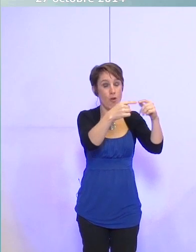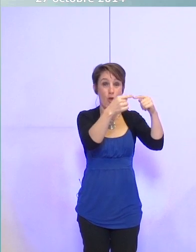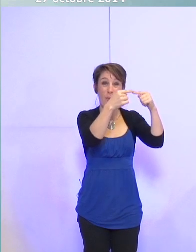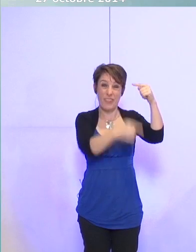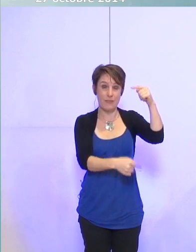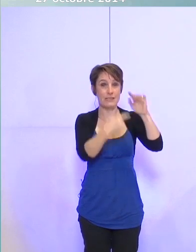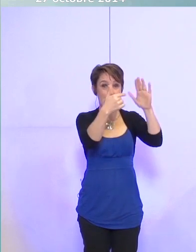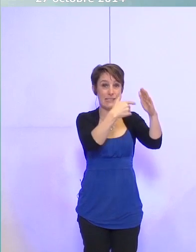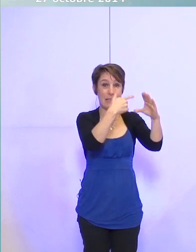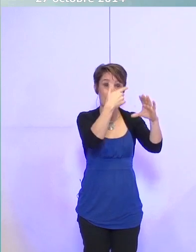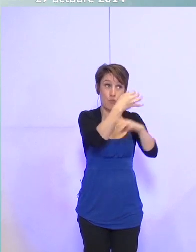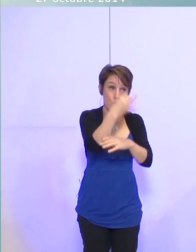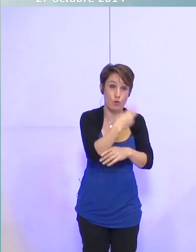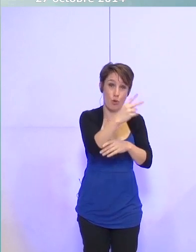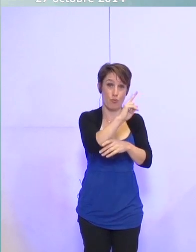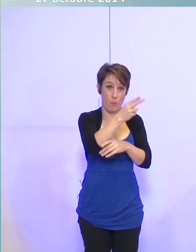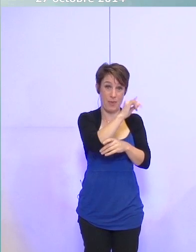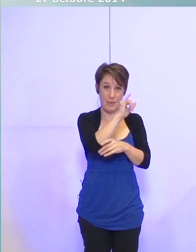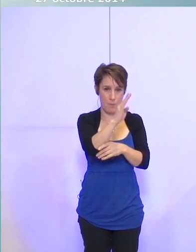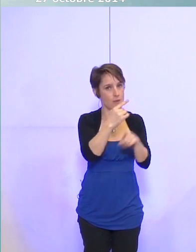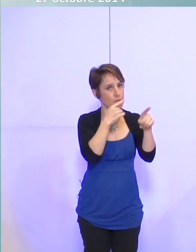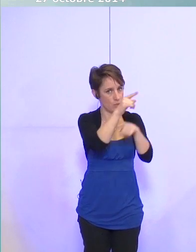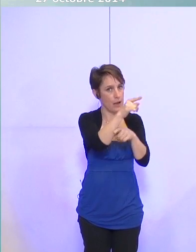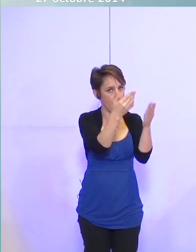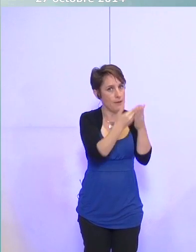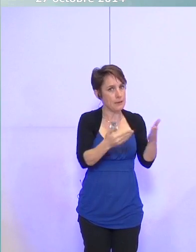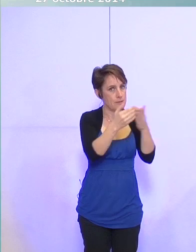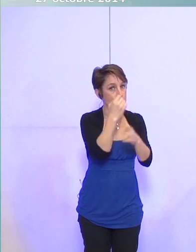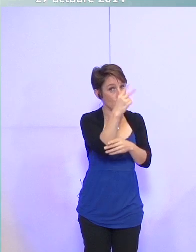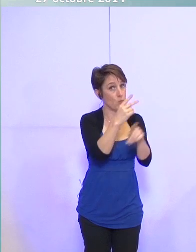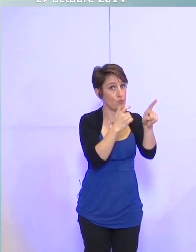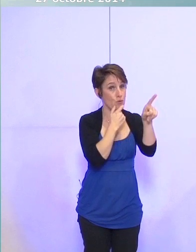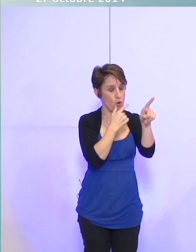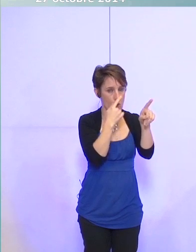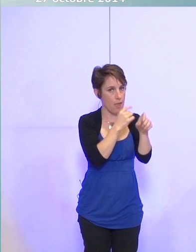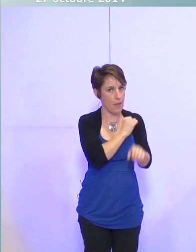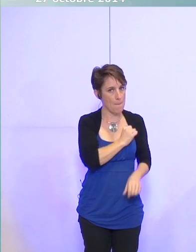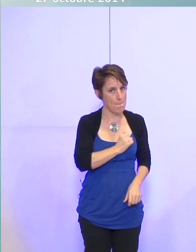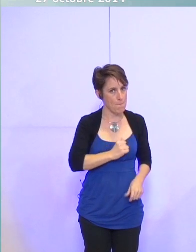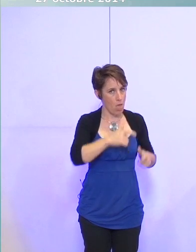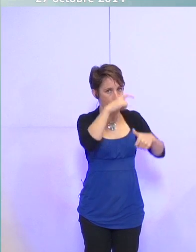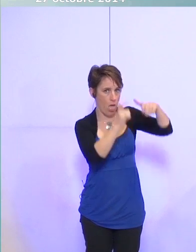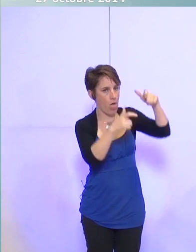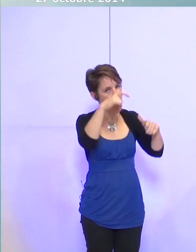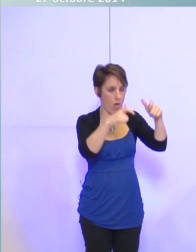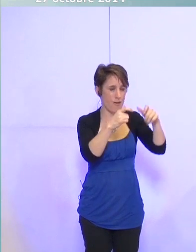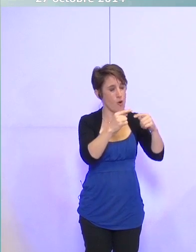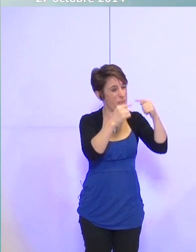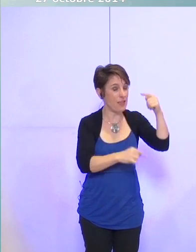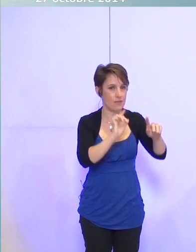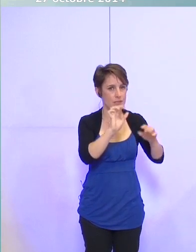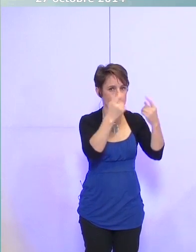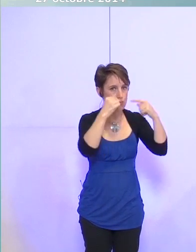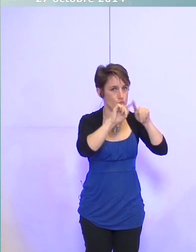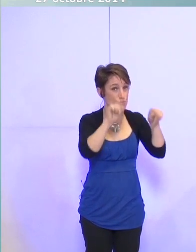PIB sur son budget, donc qui est dans une situation qui est encore plus dramatique que la nôtre en termes de déficit budgétaire.